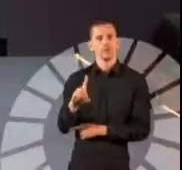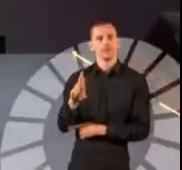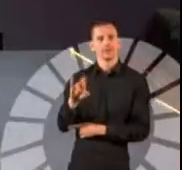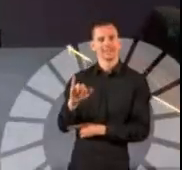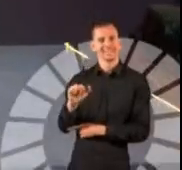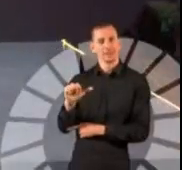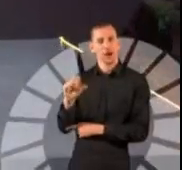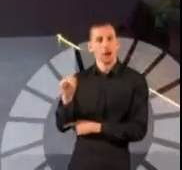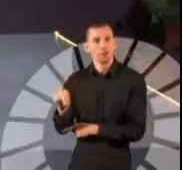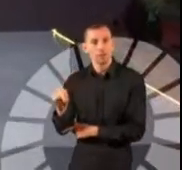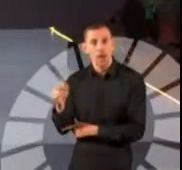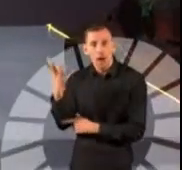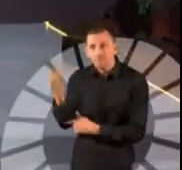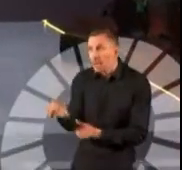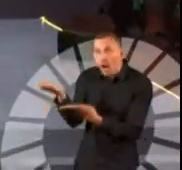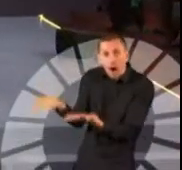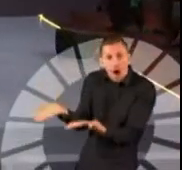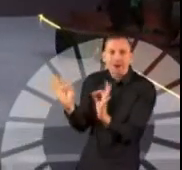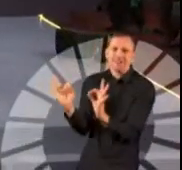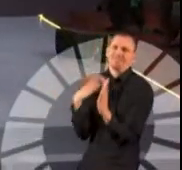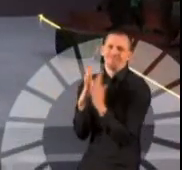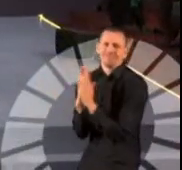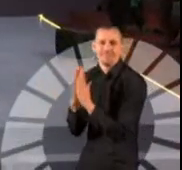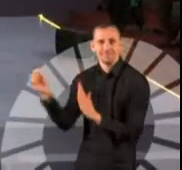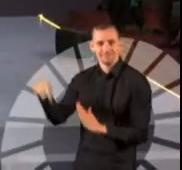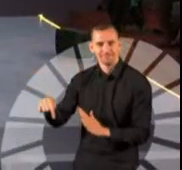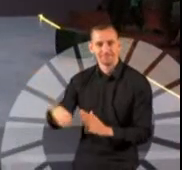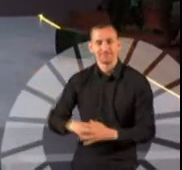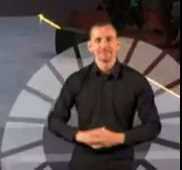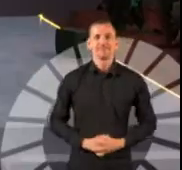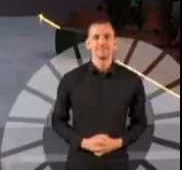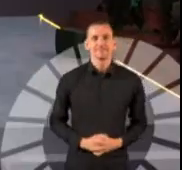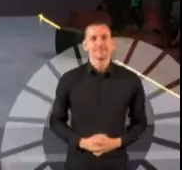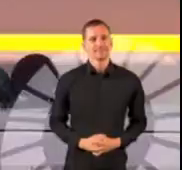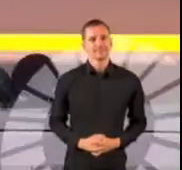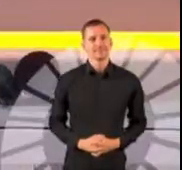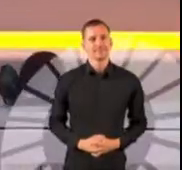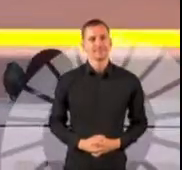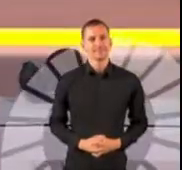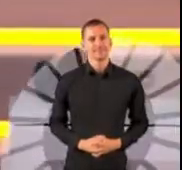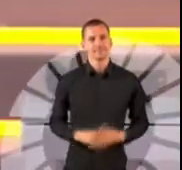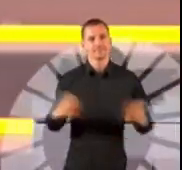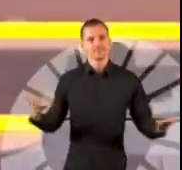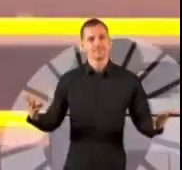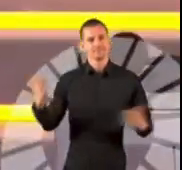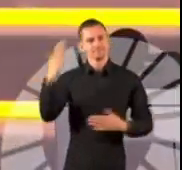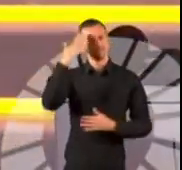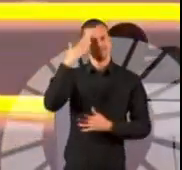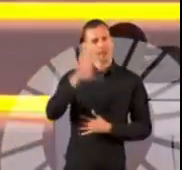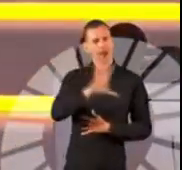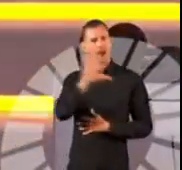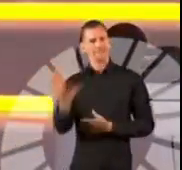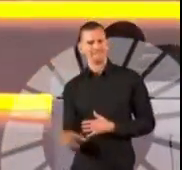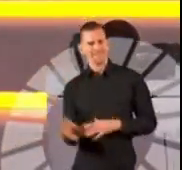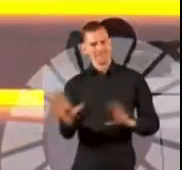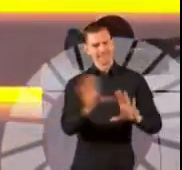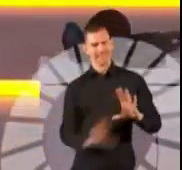here. Fantastic. Le continent africain est the African continent is where we